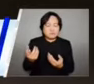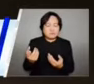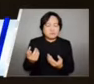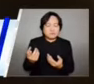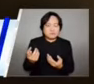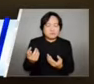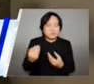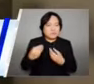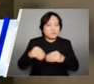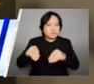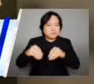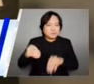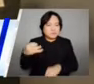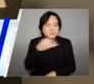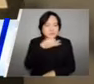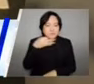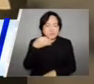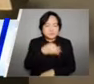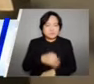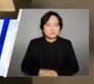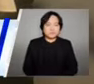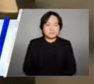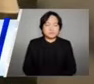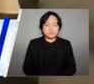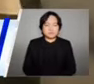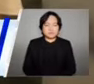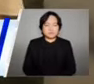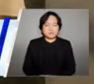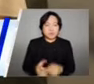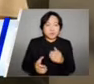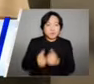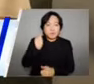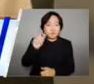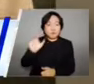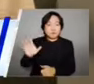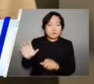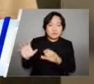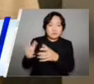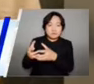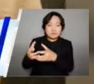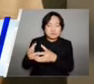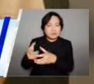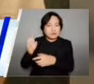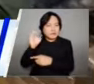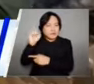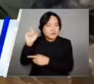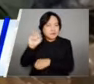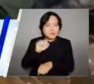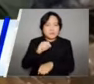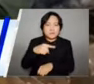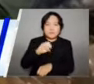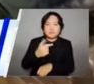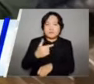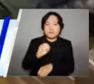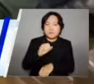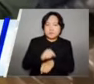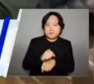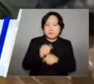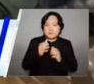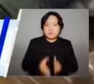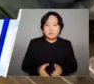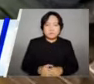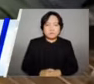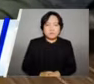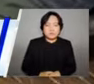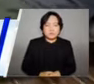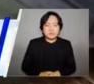pagbebenta ng illegal na drugs. Karamihan din daw sa kanyang mga parokyano ay dati ring Pogo workers. Inaalam ngayon ng SPD sa Bureau